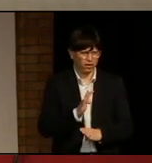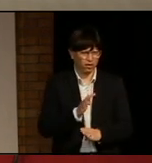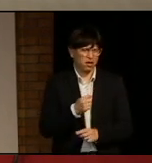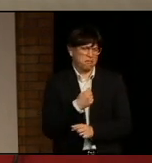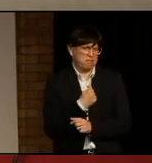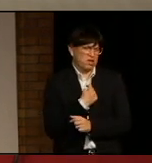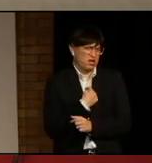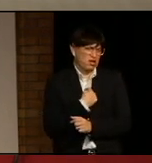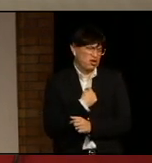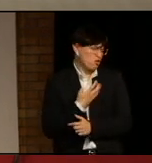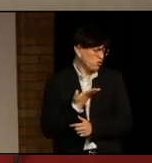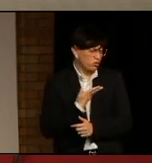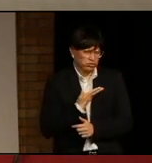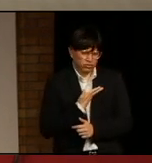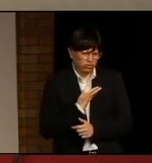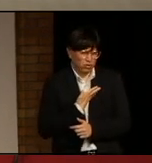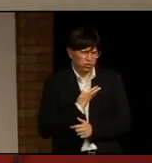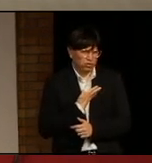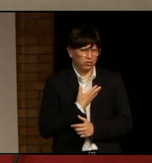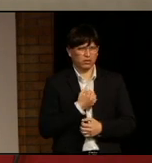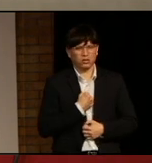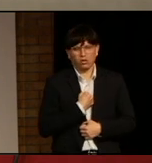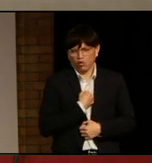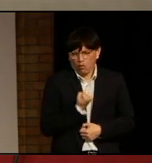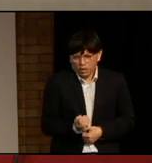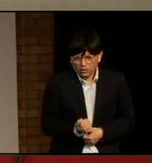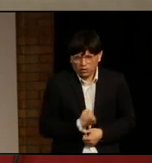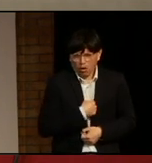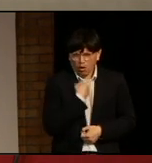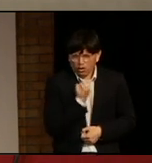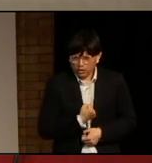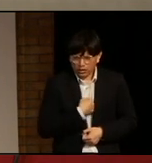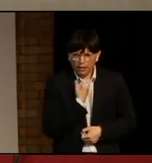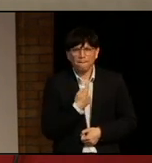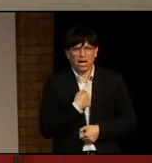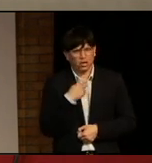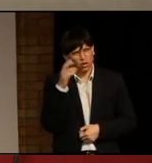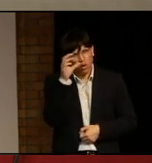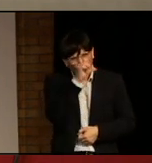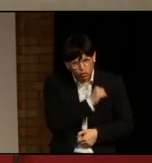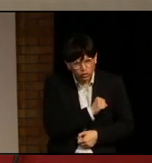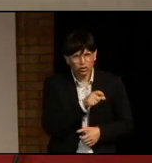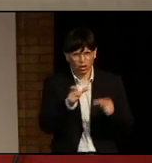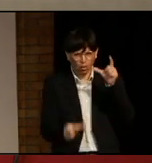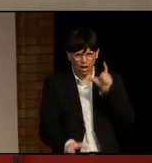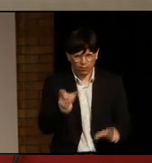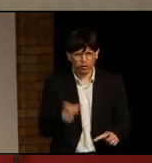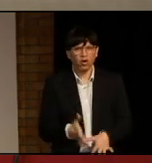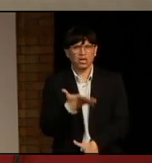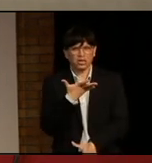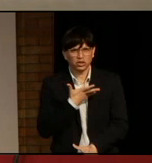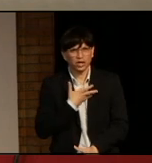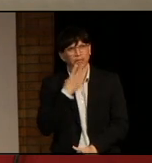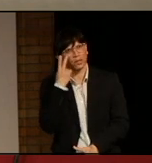io non ho non sono più mosso da compassione ma sono mosso dalla consapevolezza che in questa persona ci sono